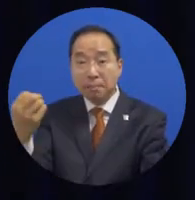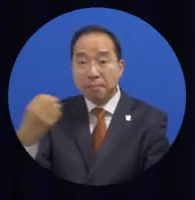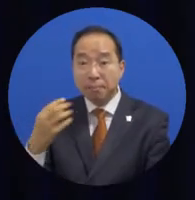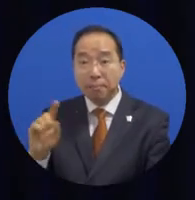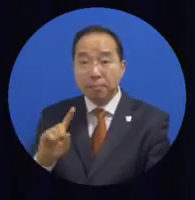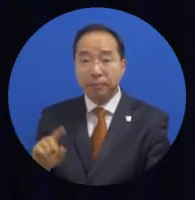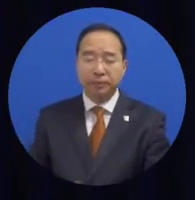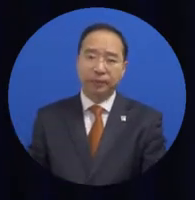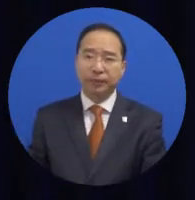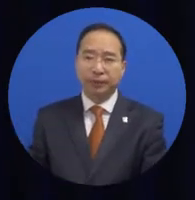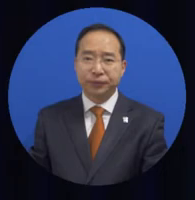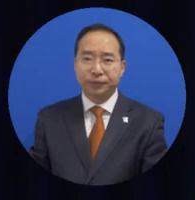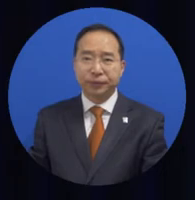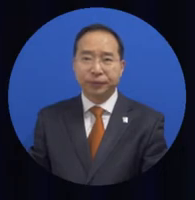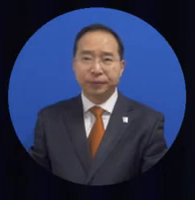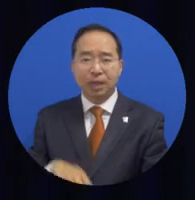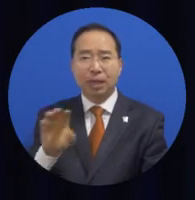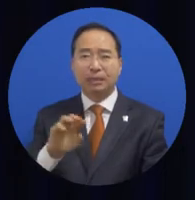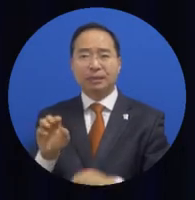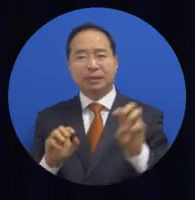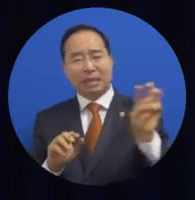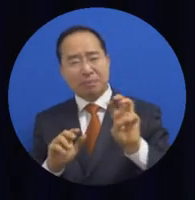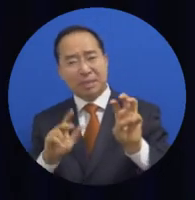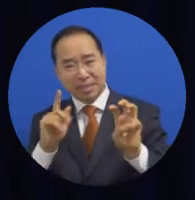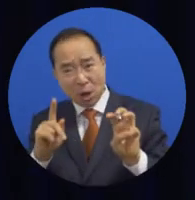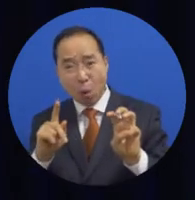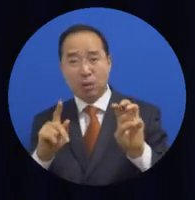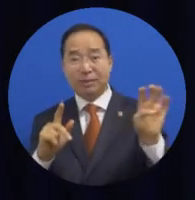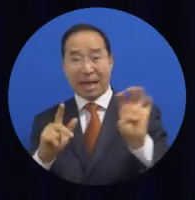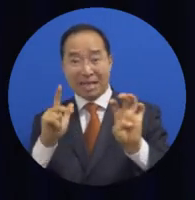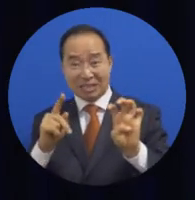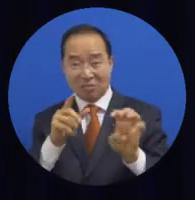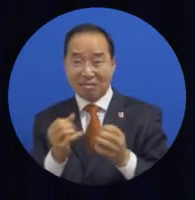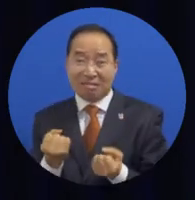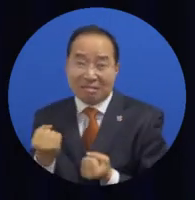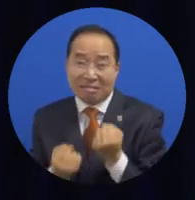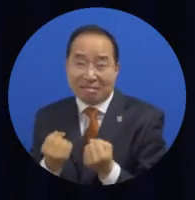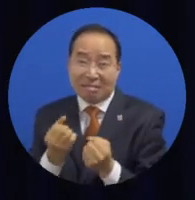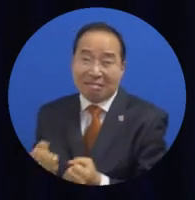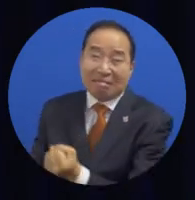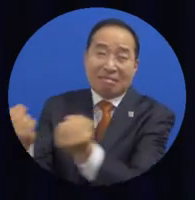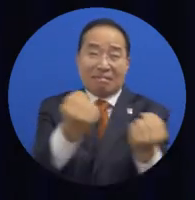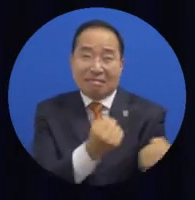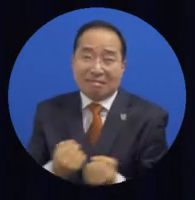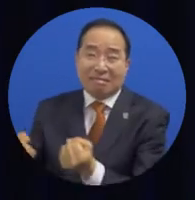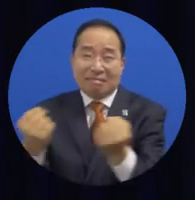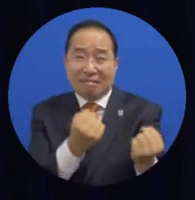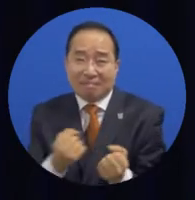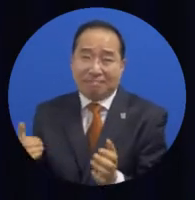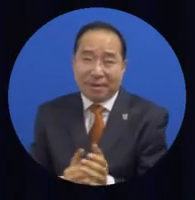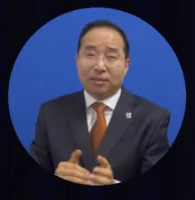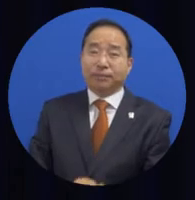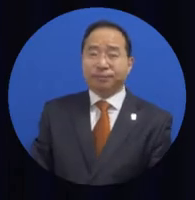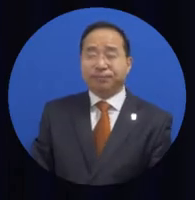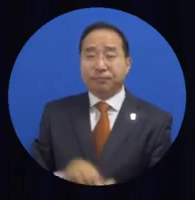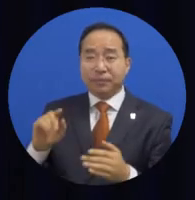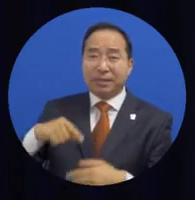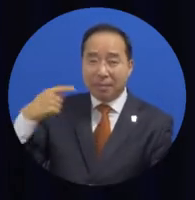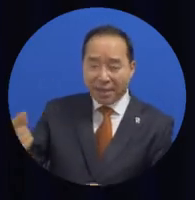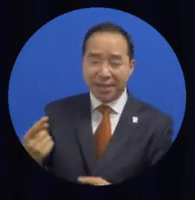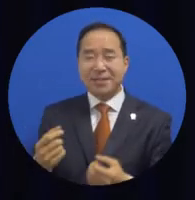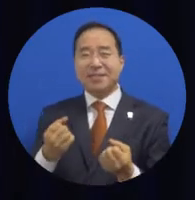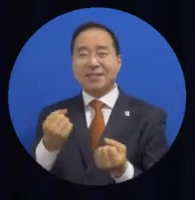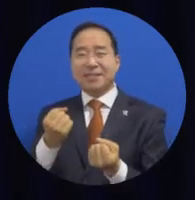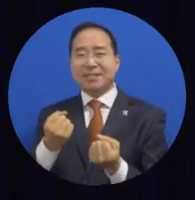뭐라고 그러는지 아세요? 한 30km, 40km 달리고 난 뒤였는데요. 아, 이제 자전거 두고 뛰어야 돼요. 같이